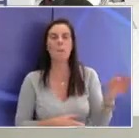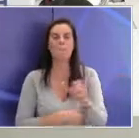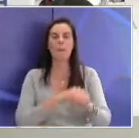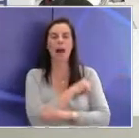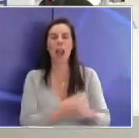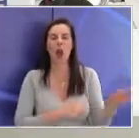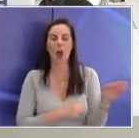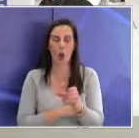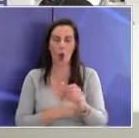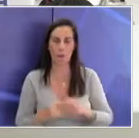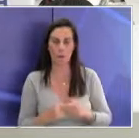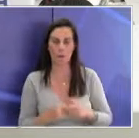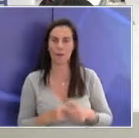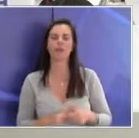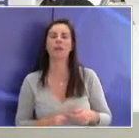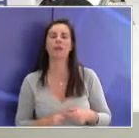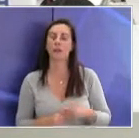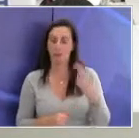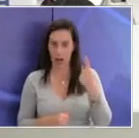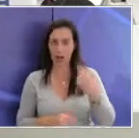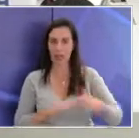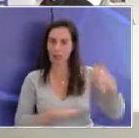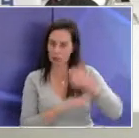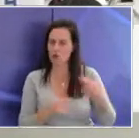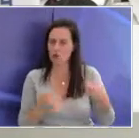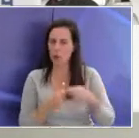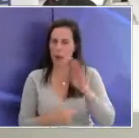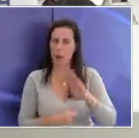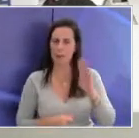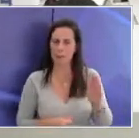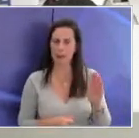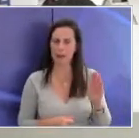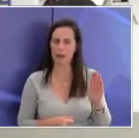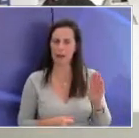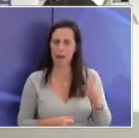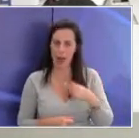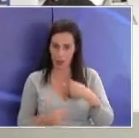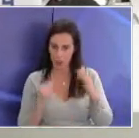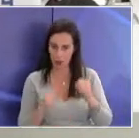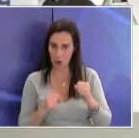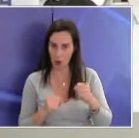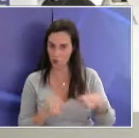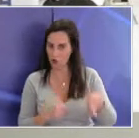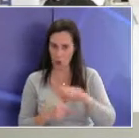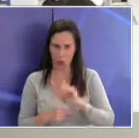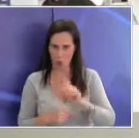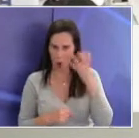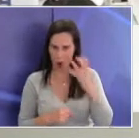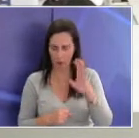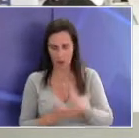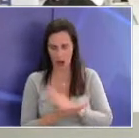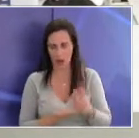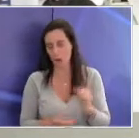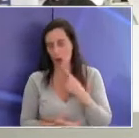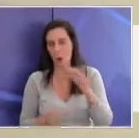מקום שר הקליטה, השר יריב לוין, אחד השרים המקורבים לו. אני מניחה שהחברים שם לא ממש אהבו, אבל כרגיל